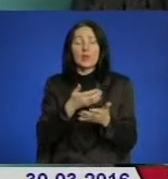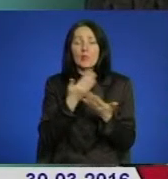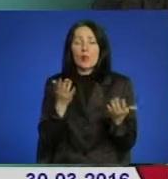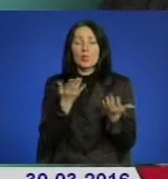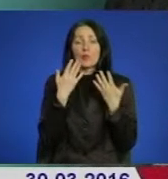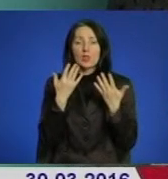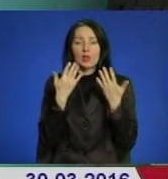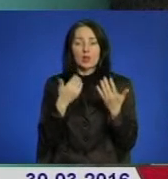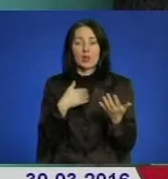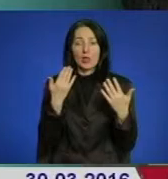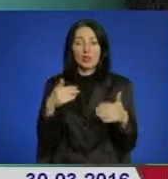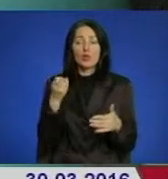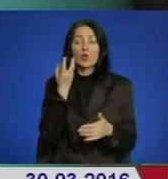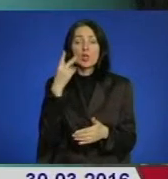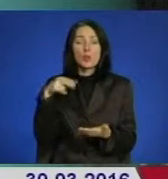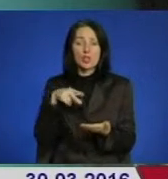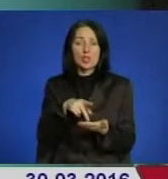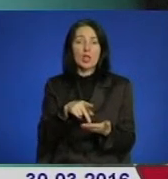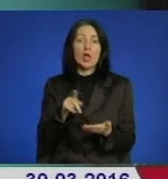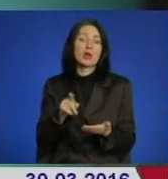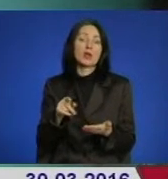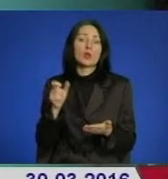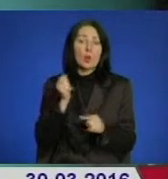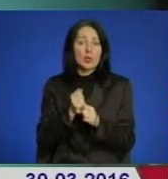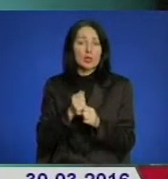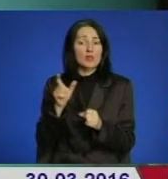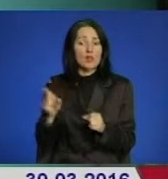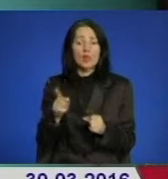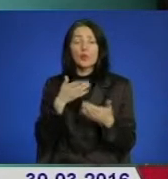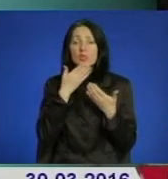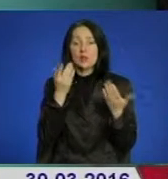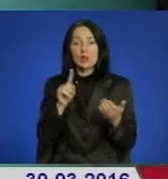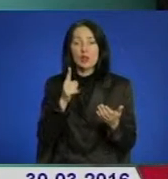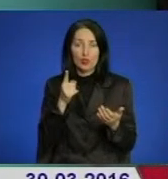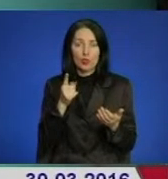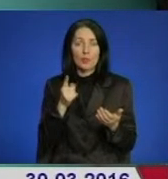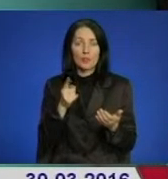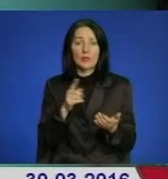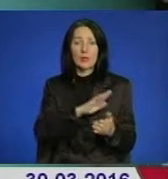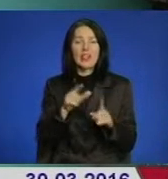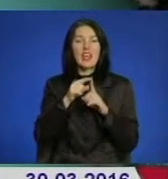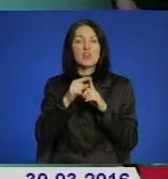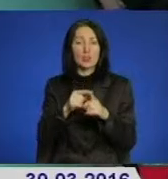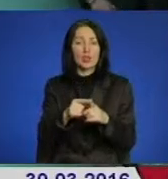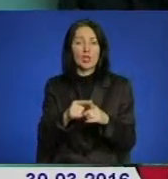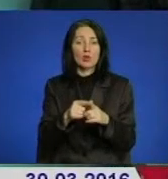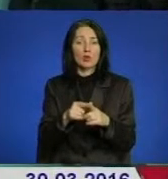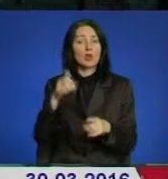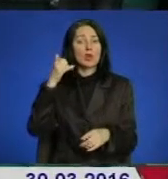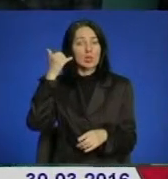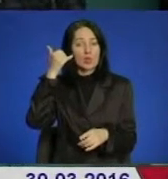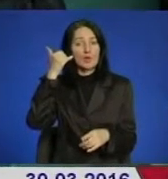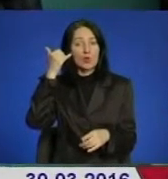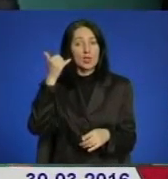але я коли підійшла до оператора, щоб спитати, чому не відповідають на